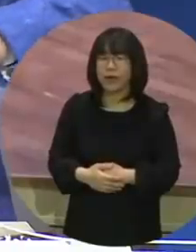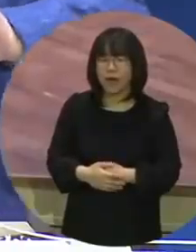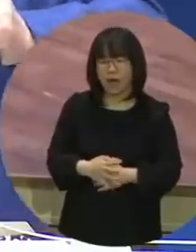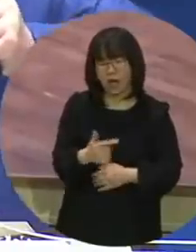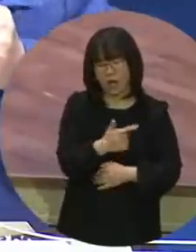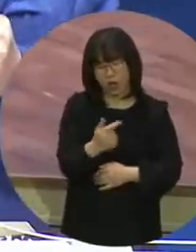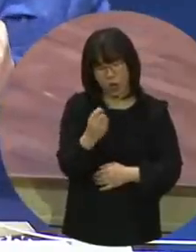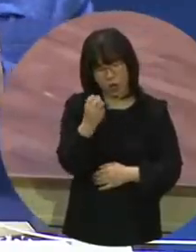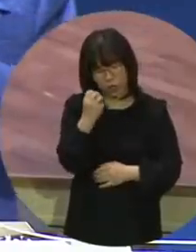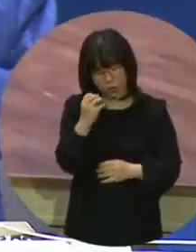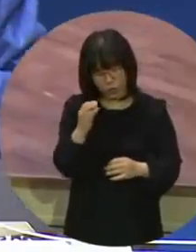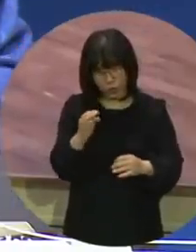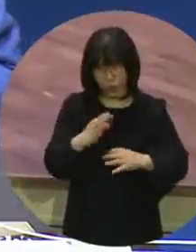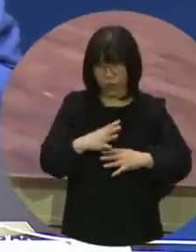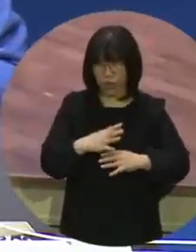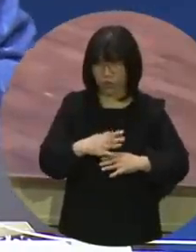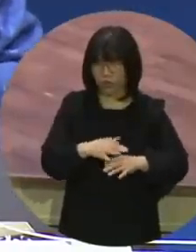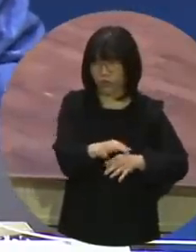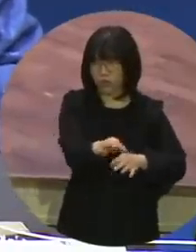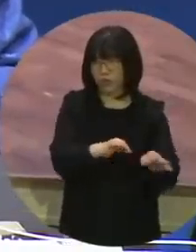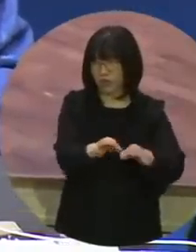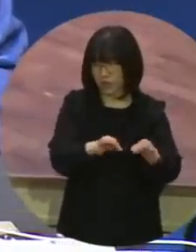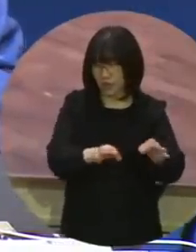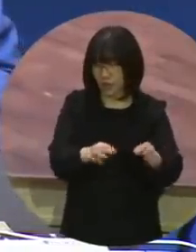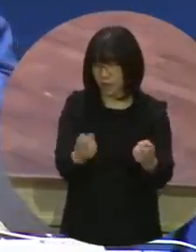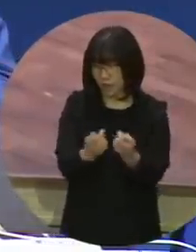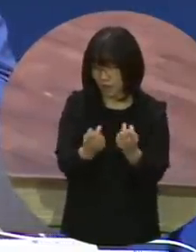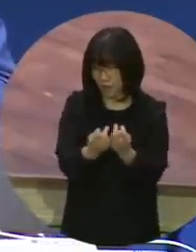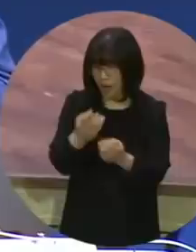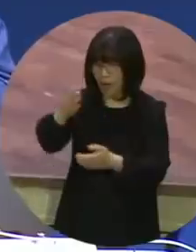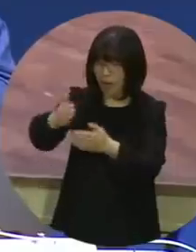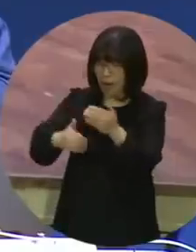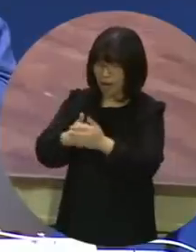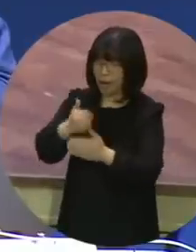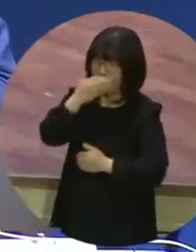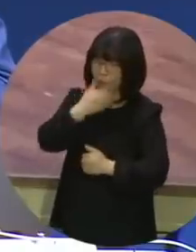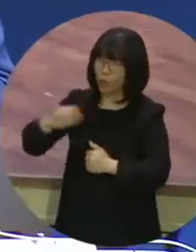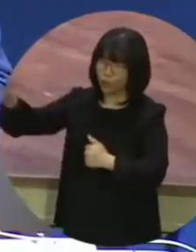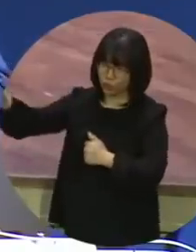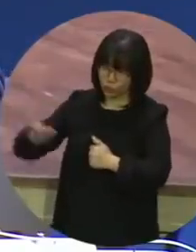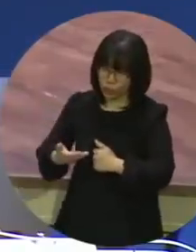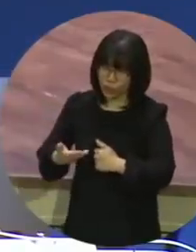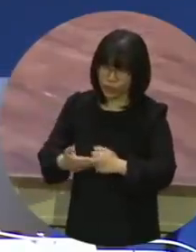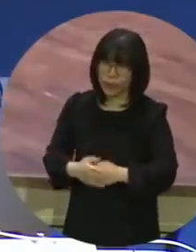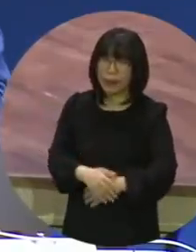하나님 뭘 못하시겠어요? 하나님이 하시면 뭘 못하시겠냐고요?